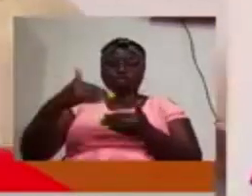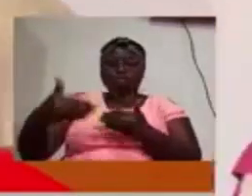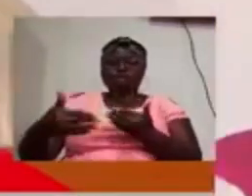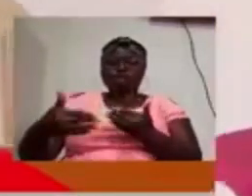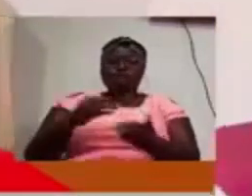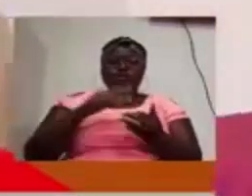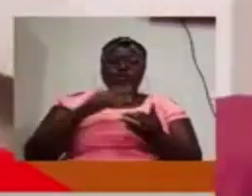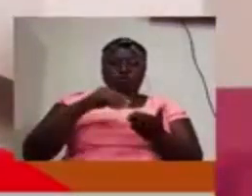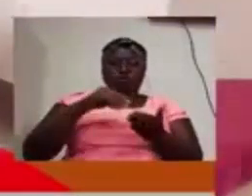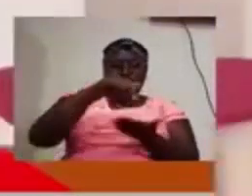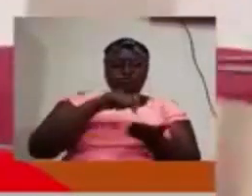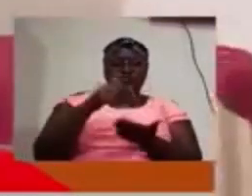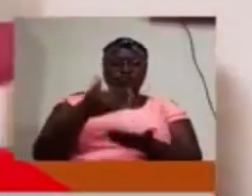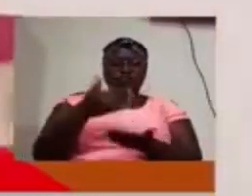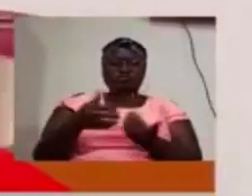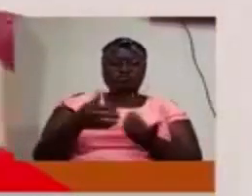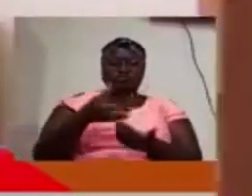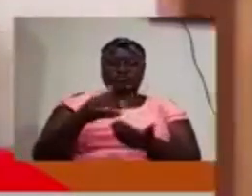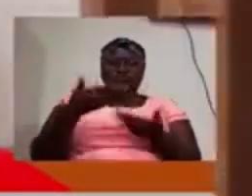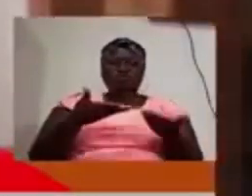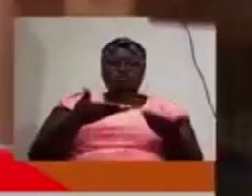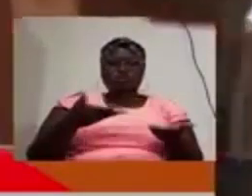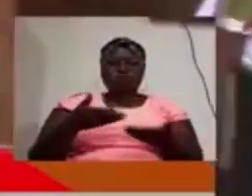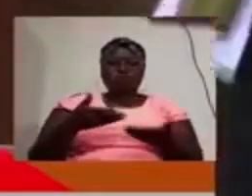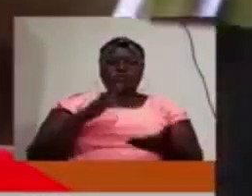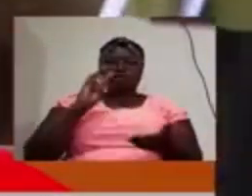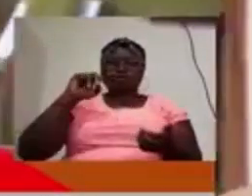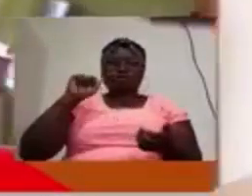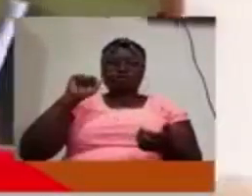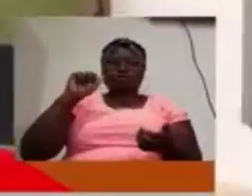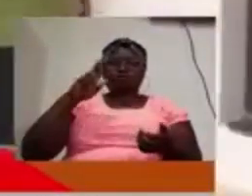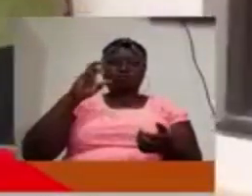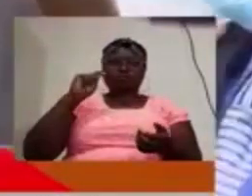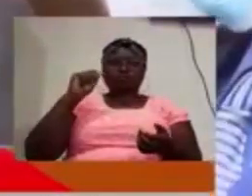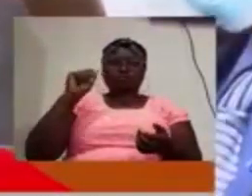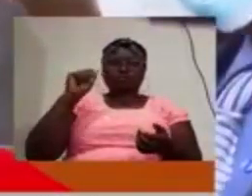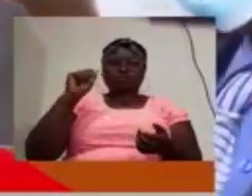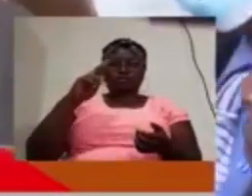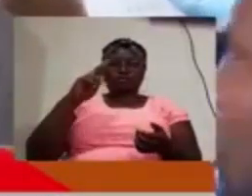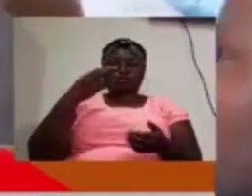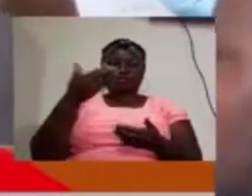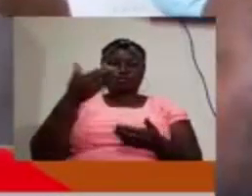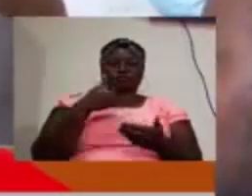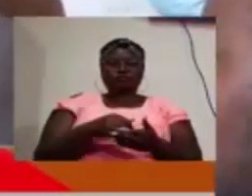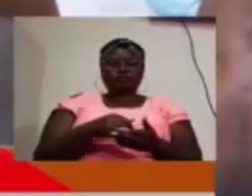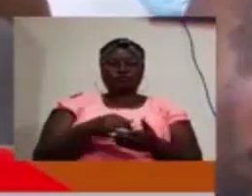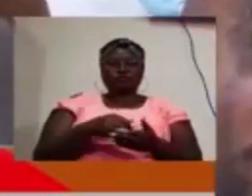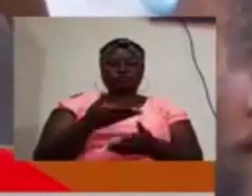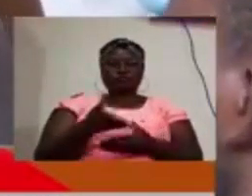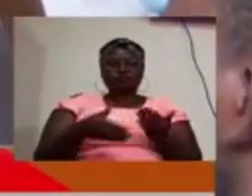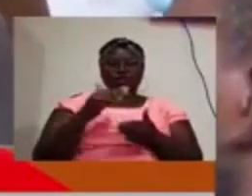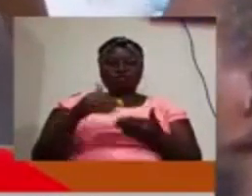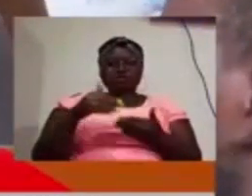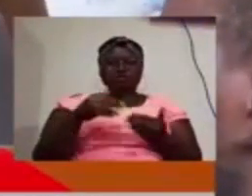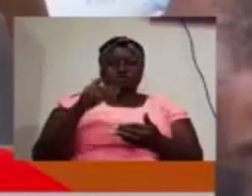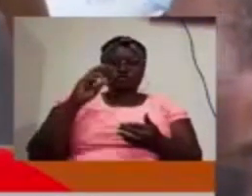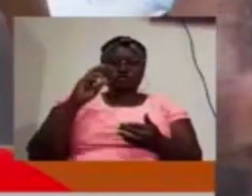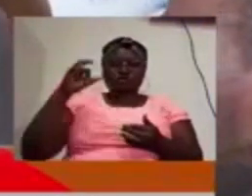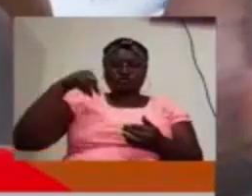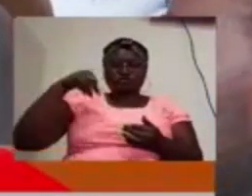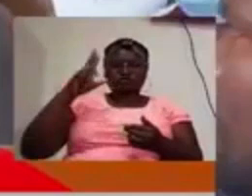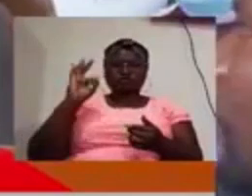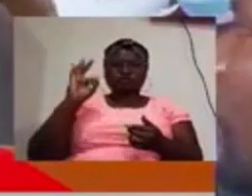gatagati na kuria madha Karua amuritwo ta mwaria wa mwaho uyu. Now this forum has